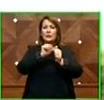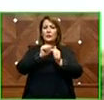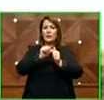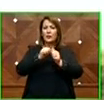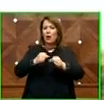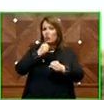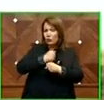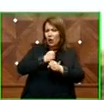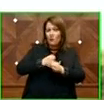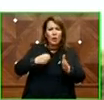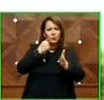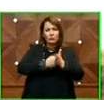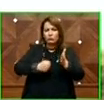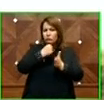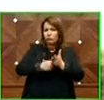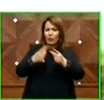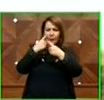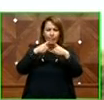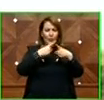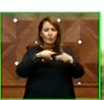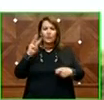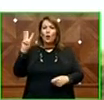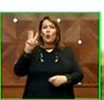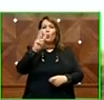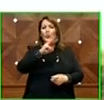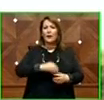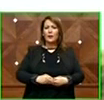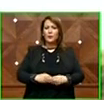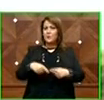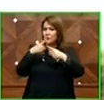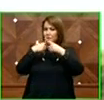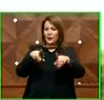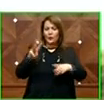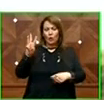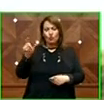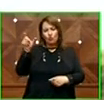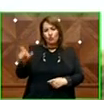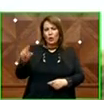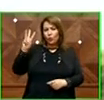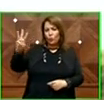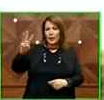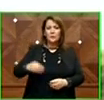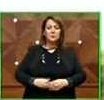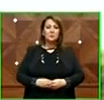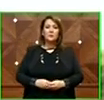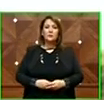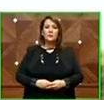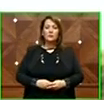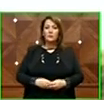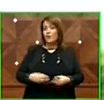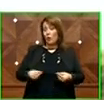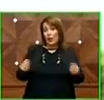للمجهود في عبر كل الولايات، كل ولاية على على على حدة. هذه يعني ما